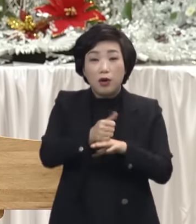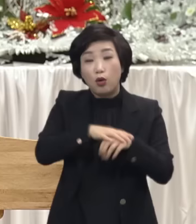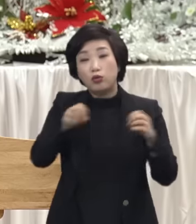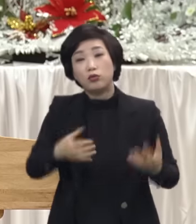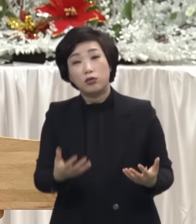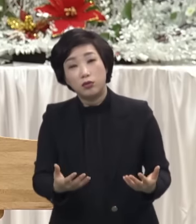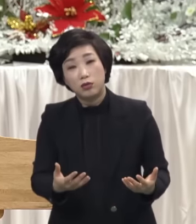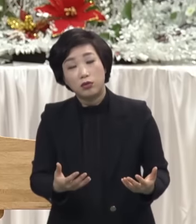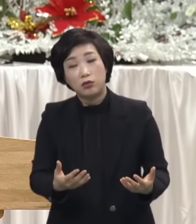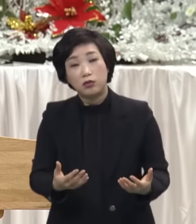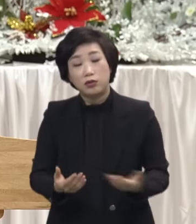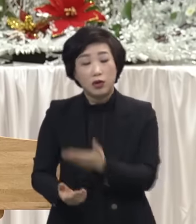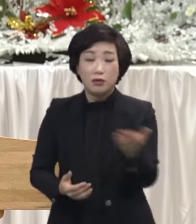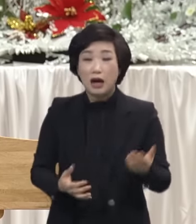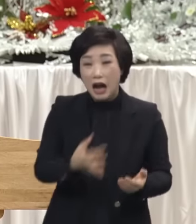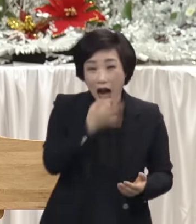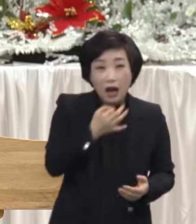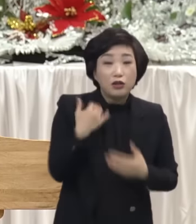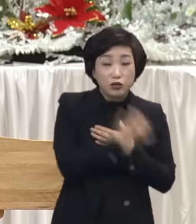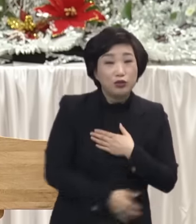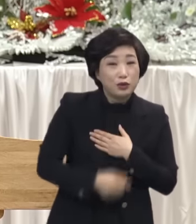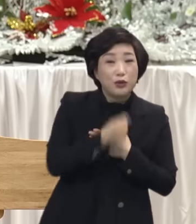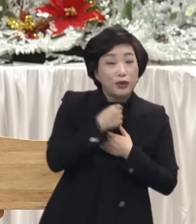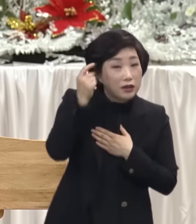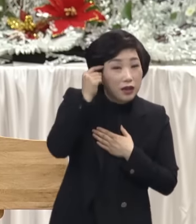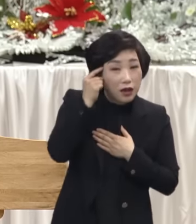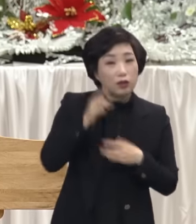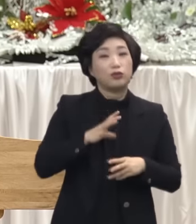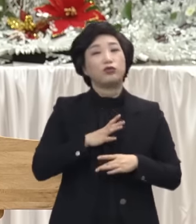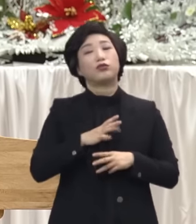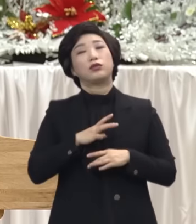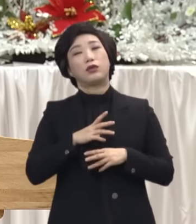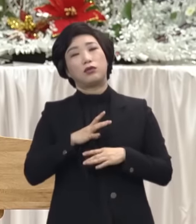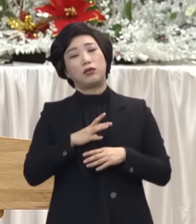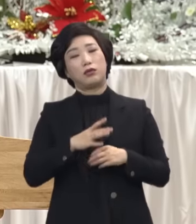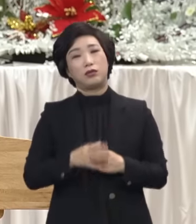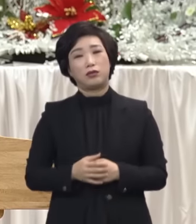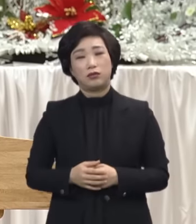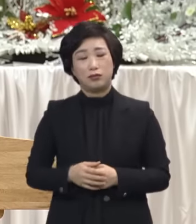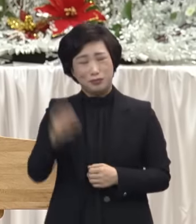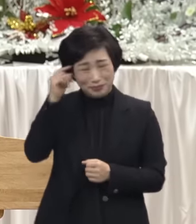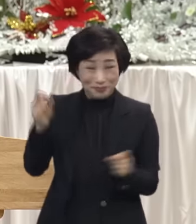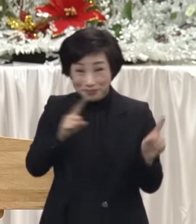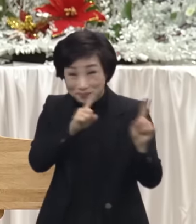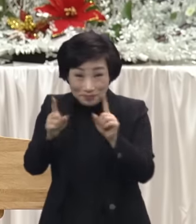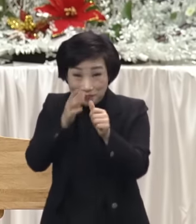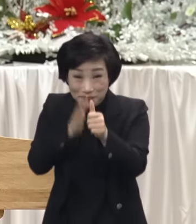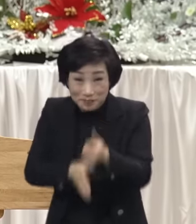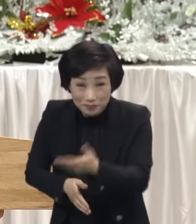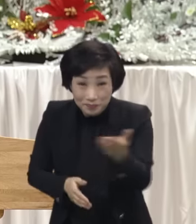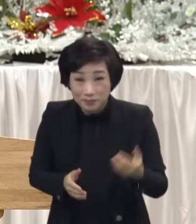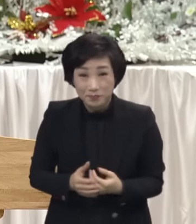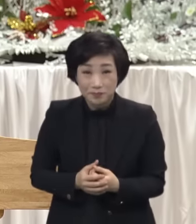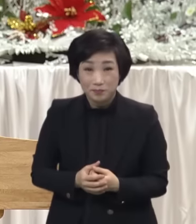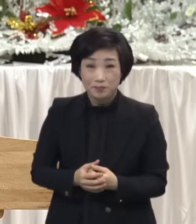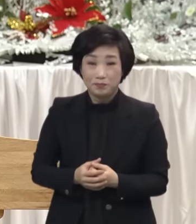그래서 정욕 육신의 생각은 무섭고 두려운 것이다. 정신 바짝 차려야 한다.